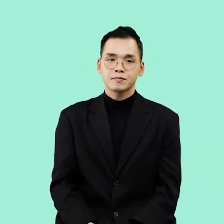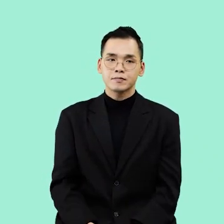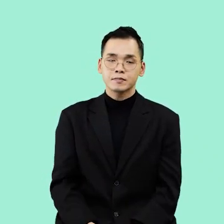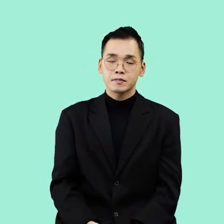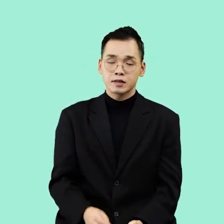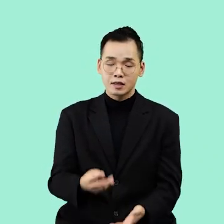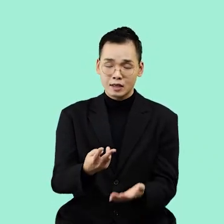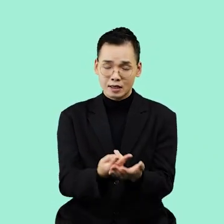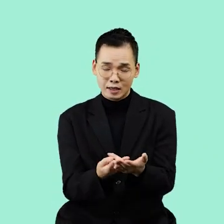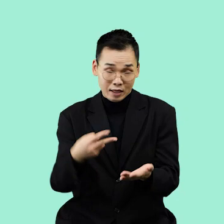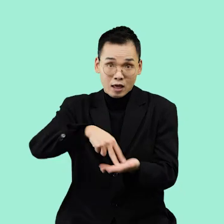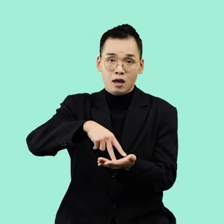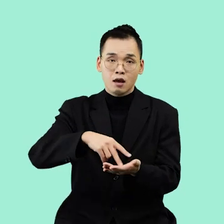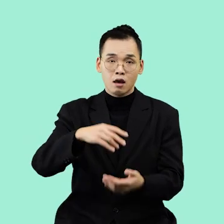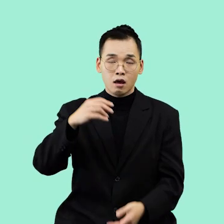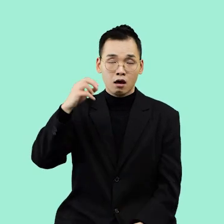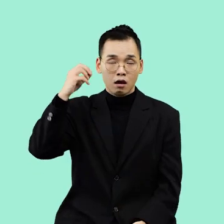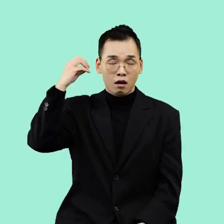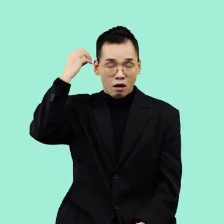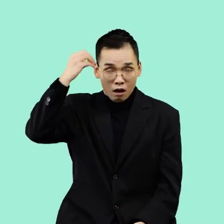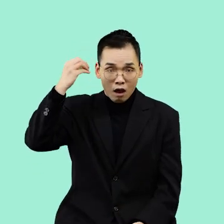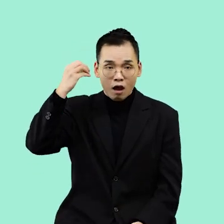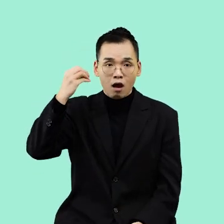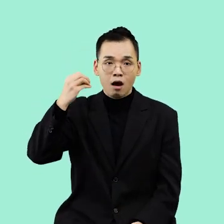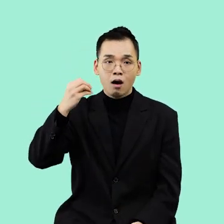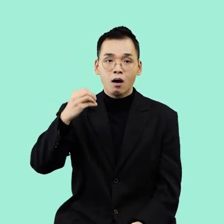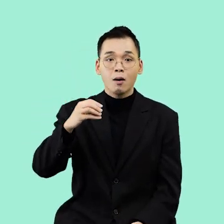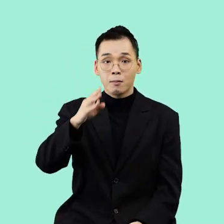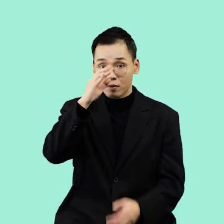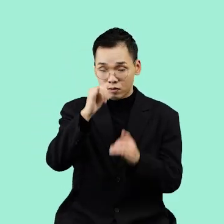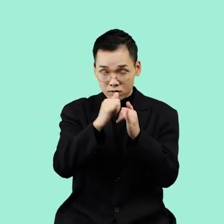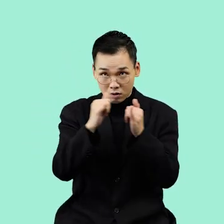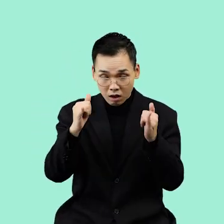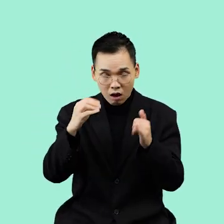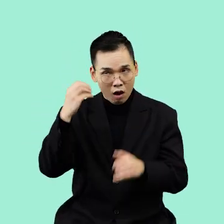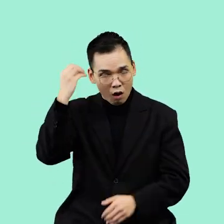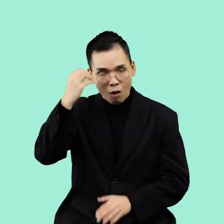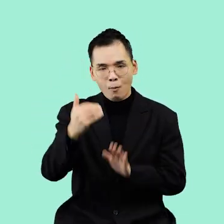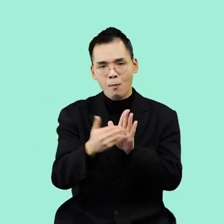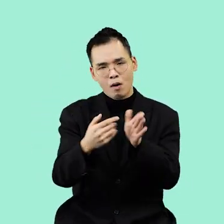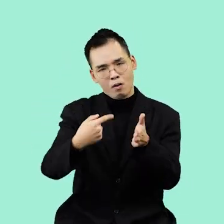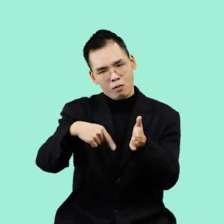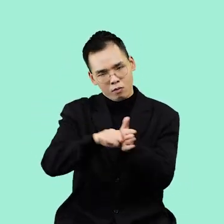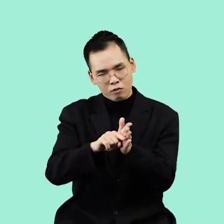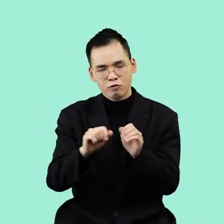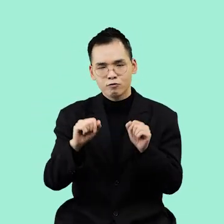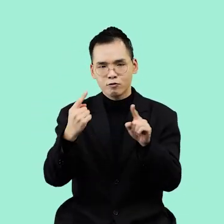기립성 저혈압 환자의 어지러움 방지를 위한 운동 치료를 지원합니다.